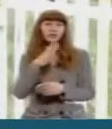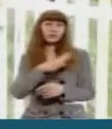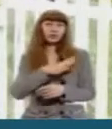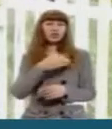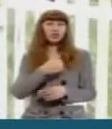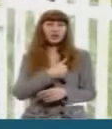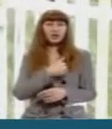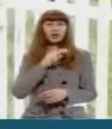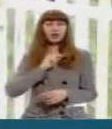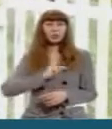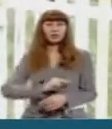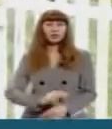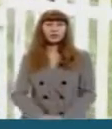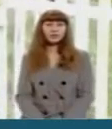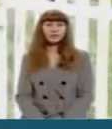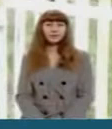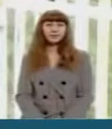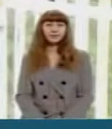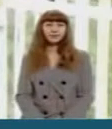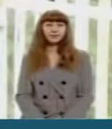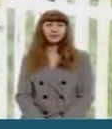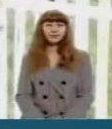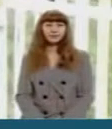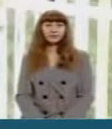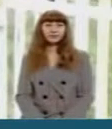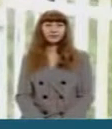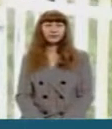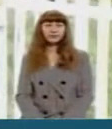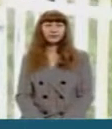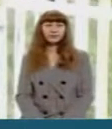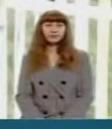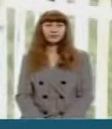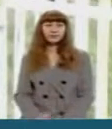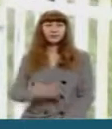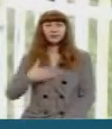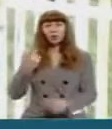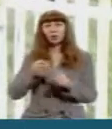түстім. Сомен осында жақында